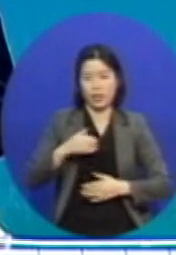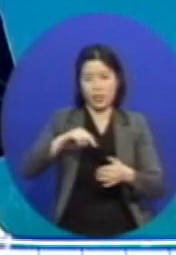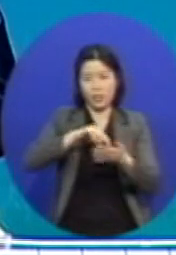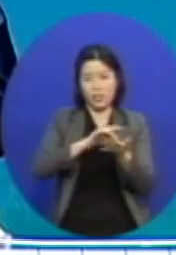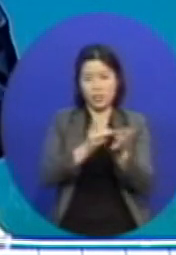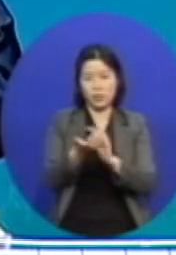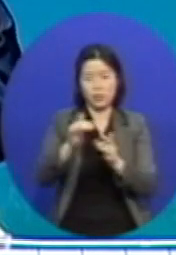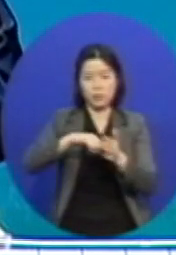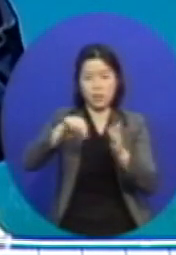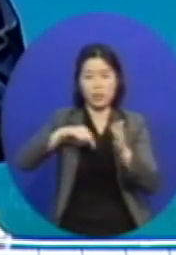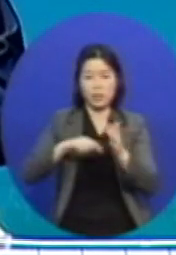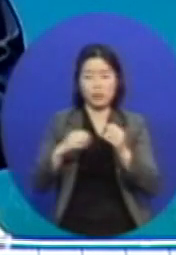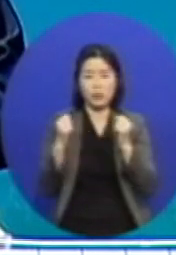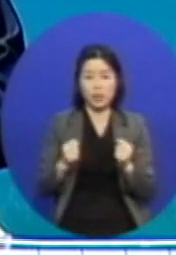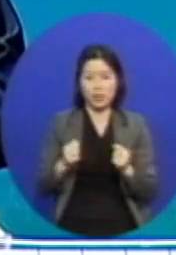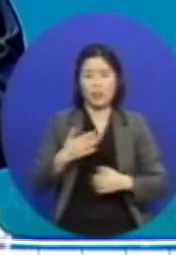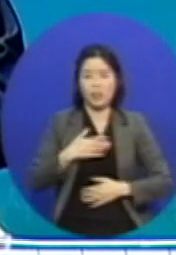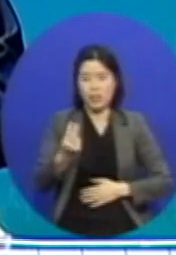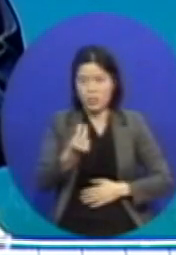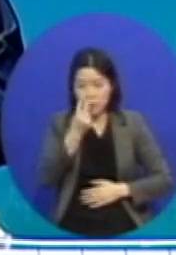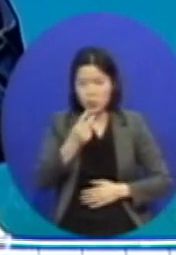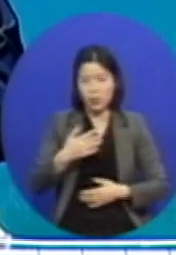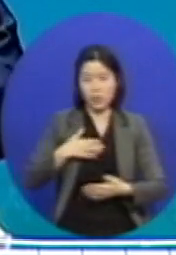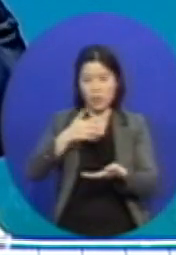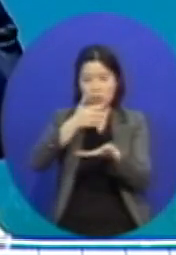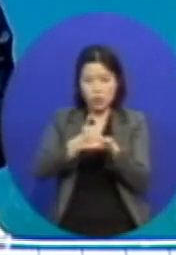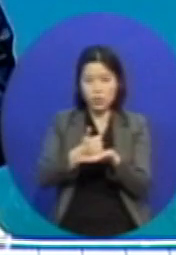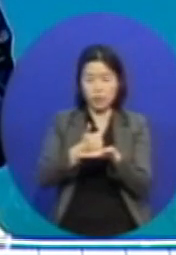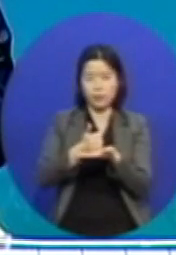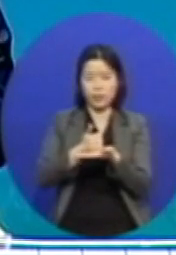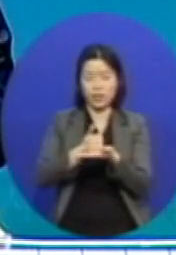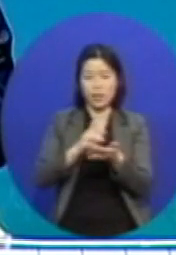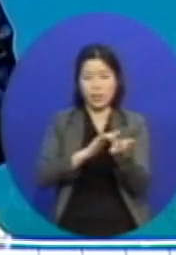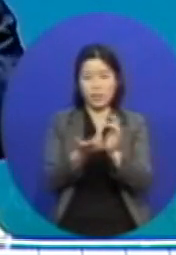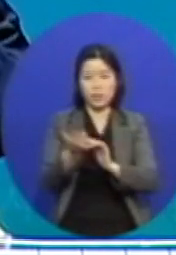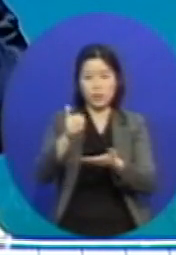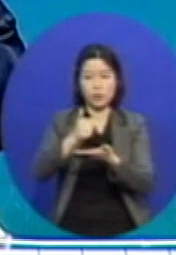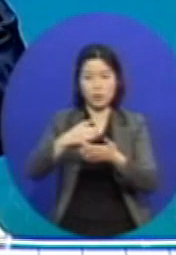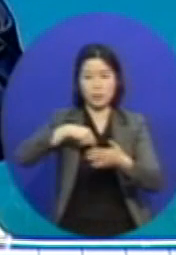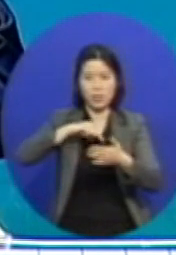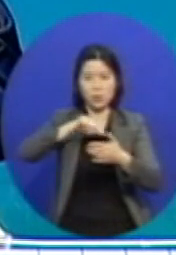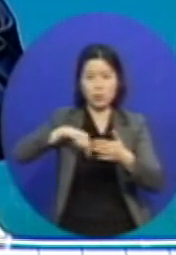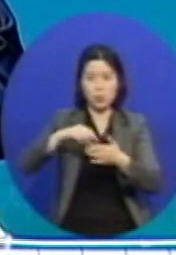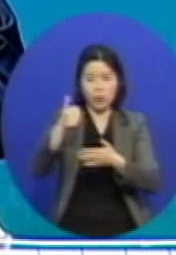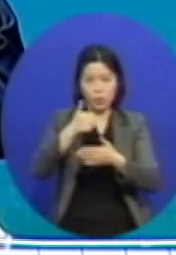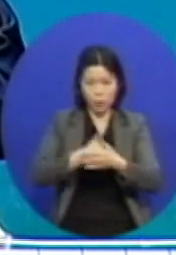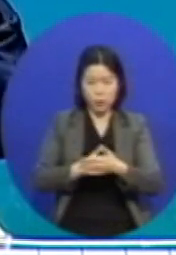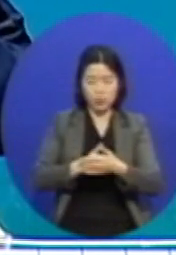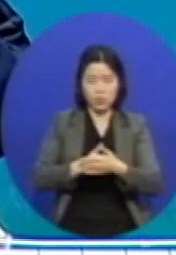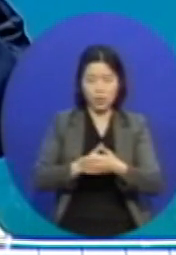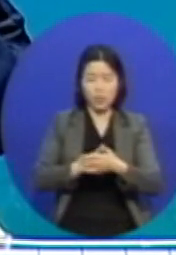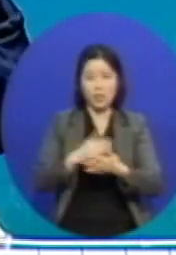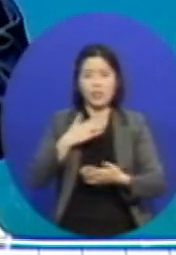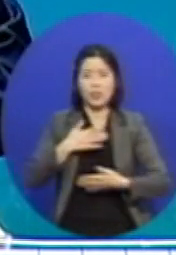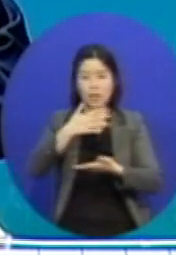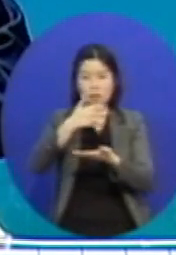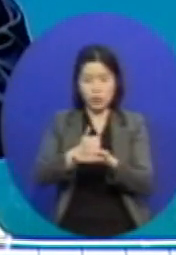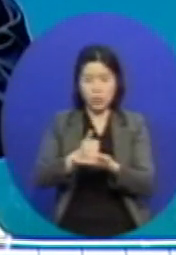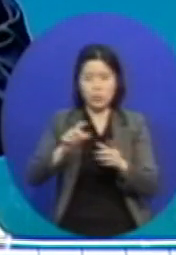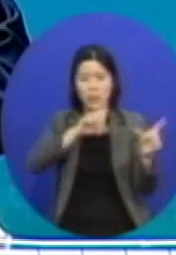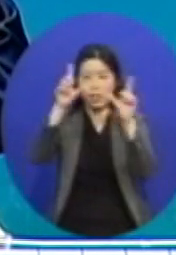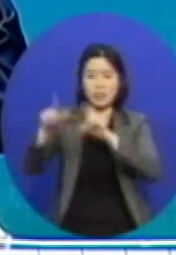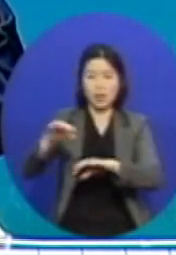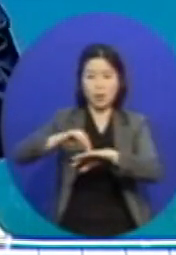구나 내 생명이고 내 주님이 시디아 예수님이 내 안에 오셨어요 이제는 내 주님 이세요 내 삶의 왕이